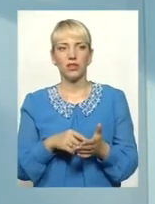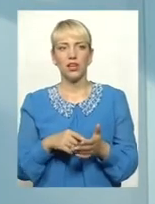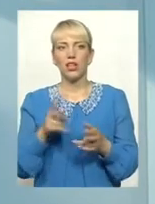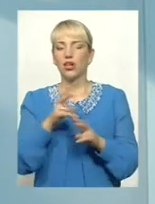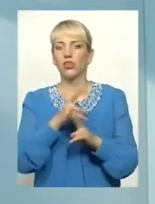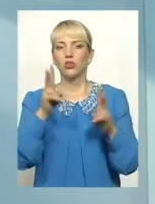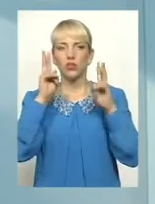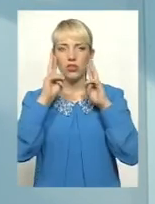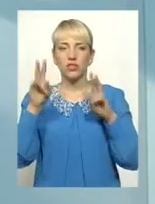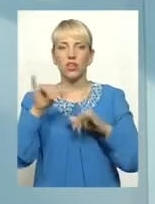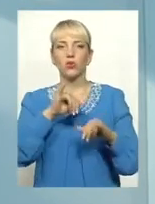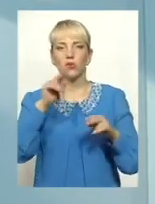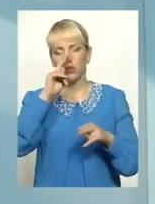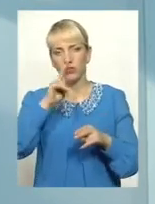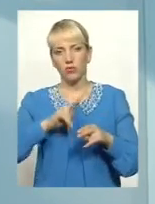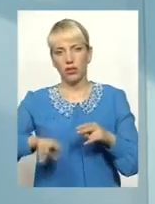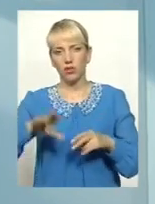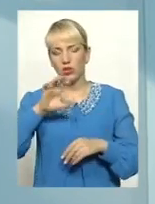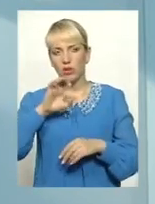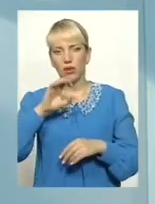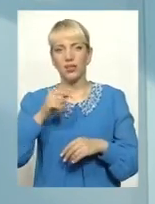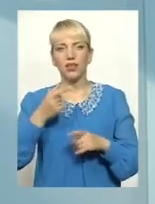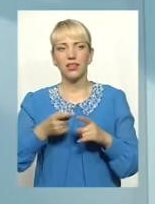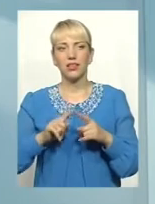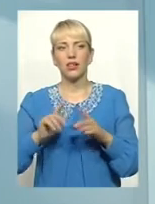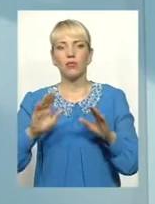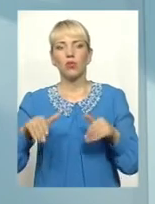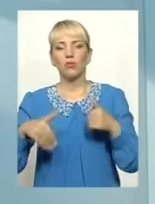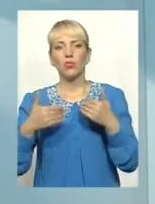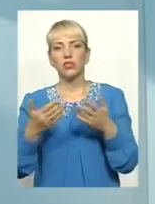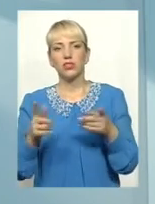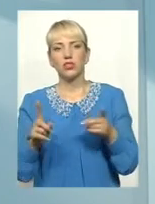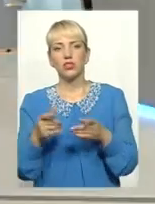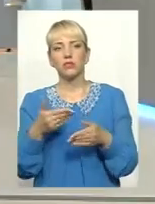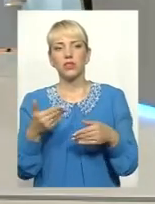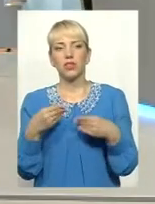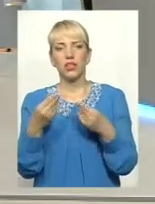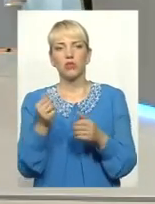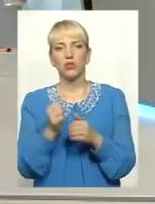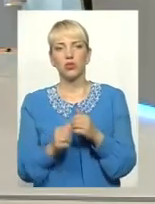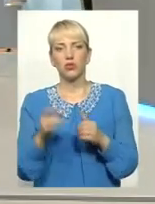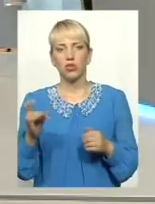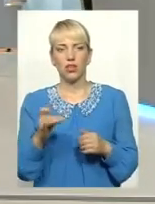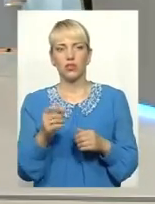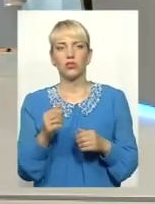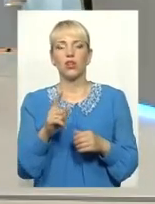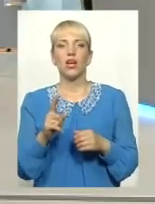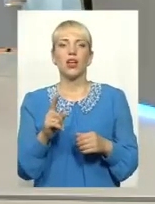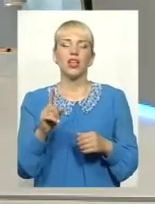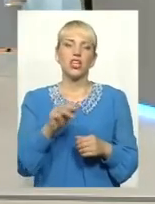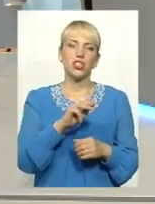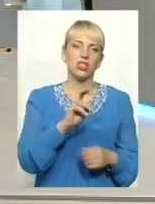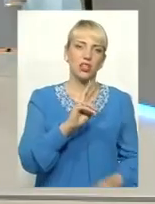діваються. Ті пропозиції, які ми даємо щоразу кожній владі, зокрема і в житлово-комунальне